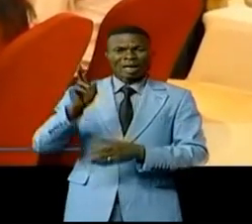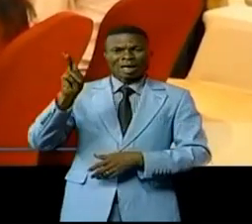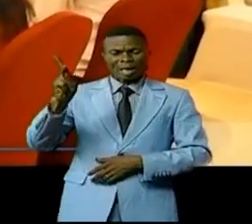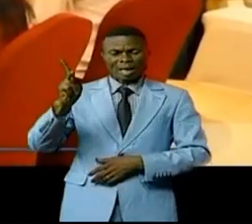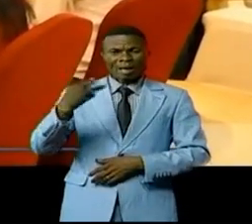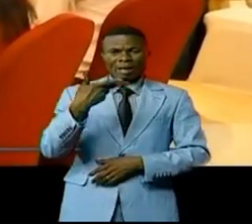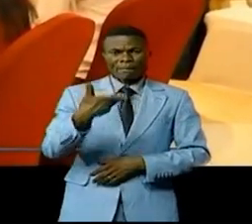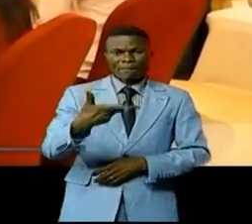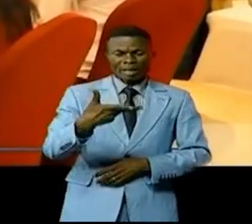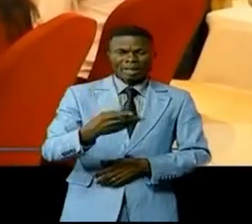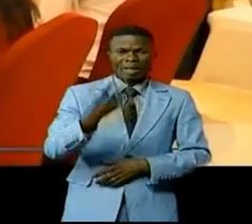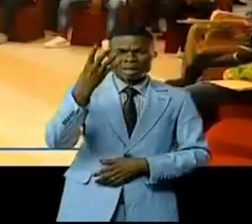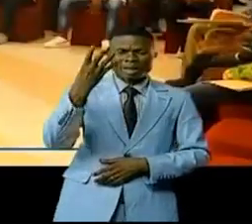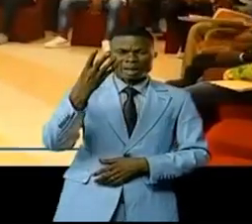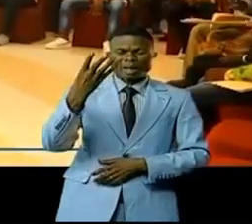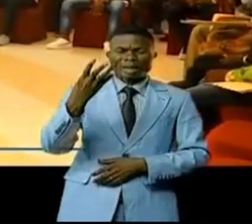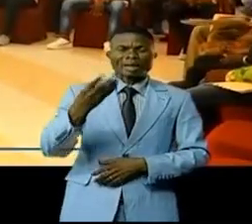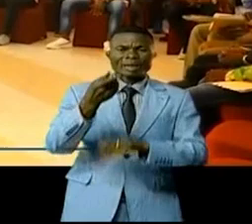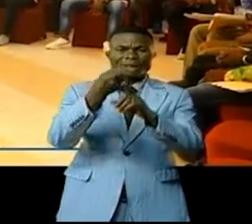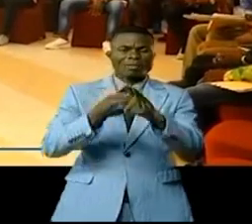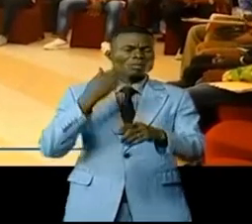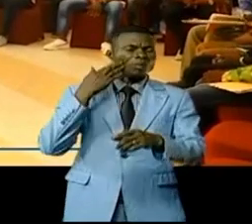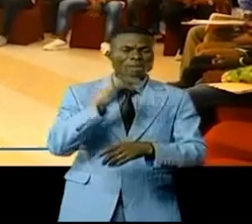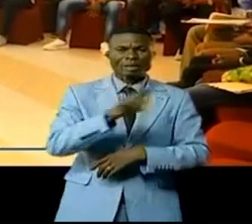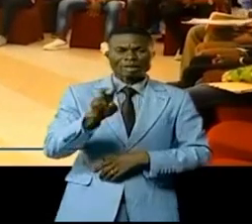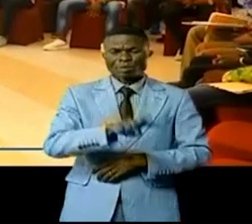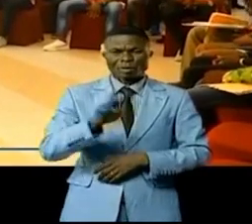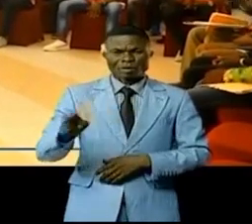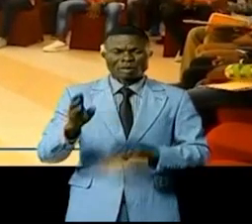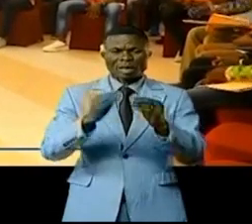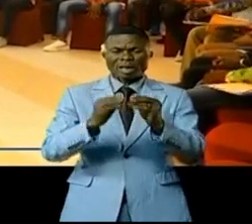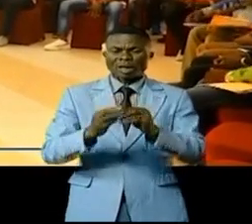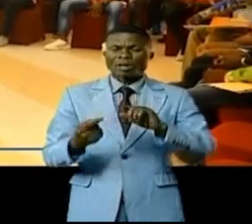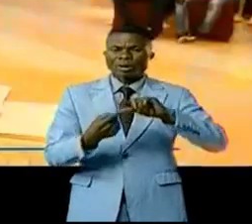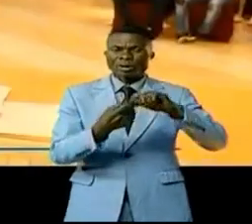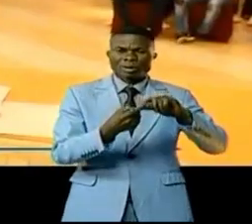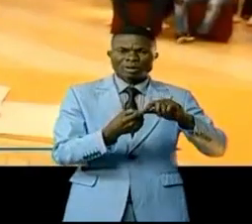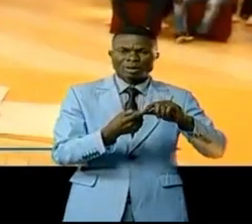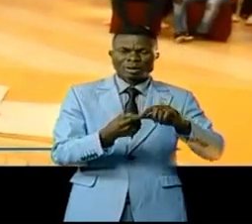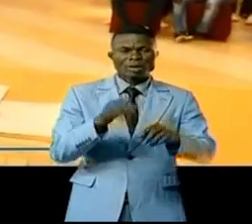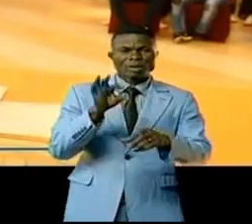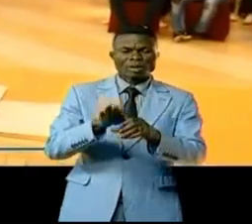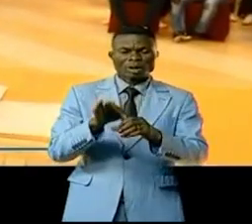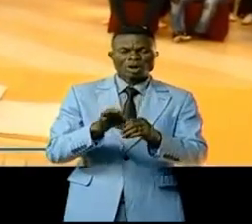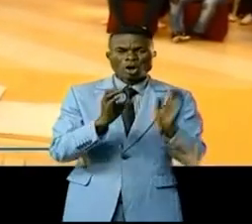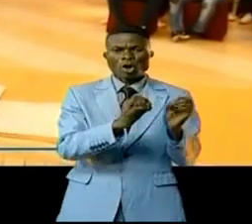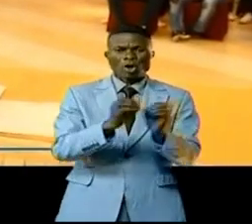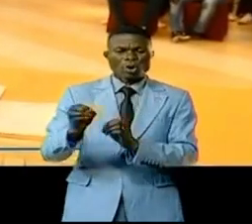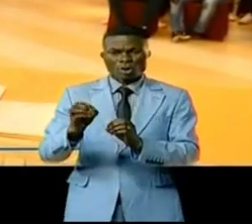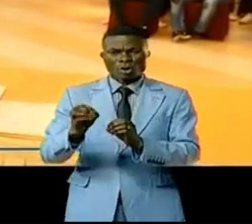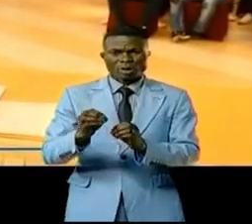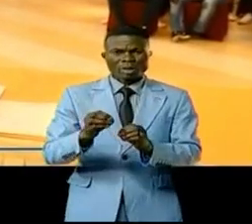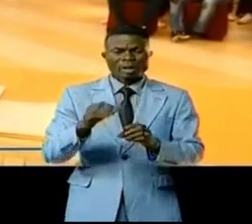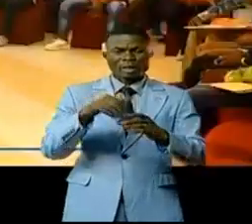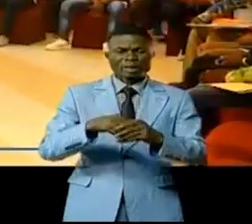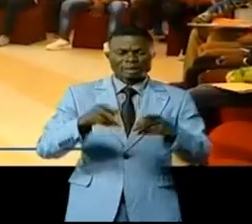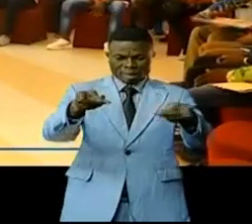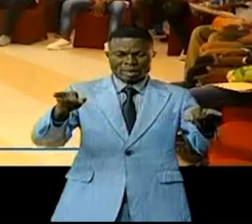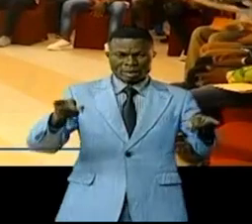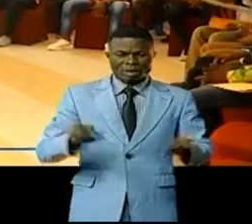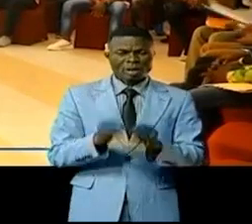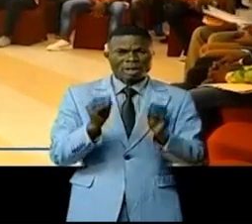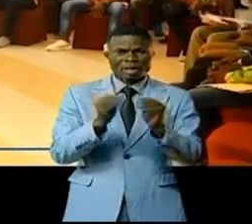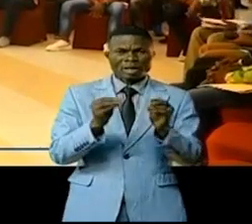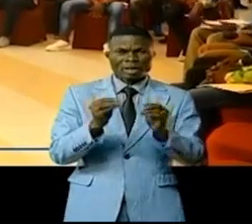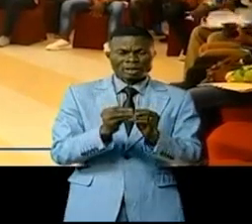mercredi 4 mai 2022. C'était à l'occasion de l'assemblée extraordinaire élective qui a été convoquée et a vécu dans l'enceinte de la salle de réunion